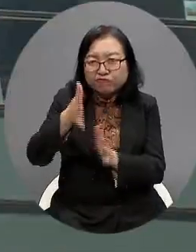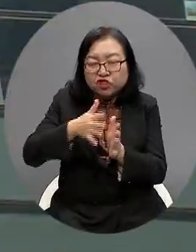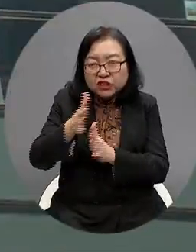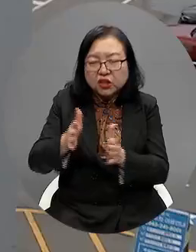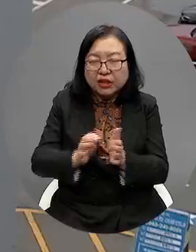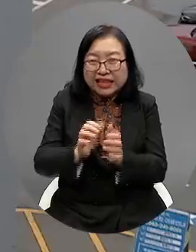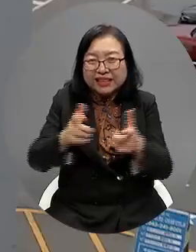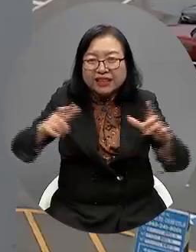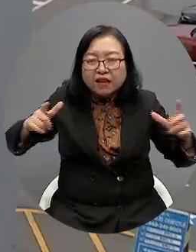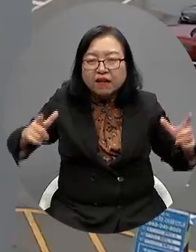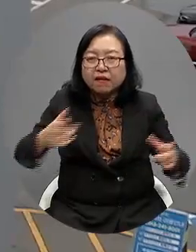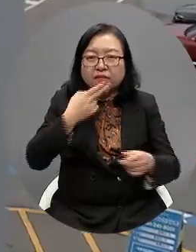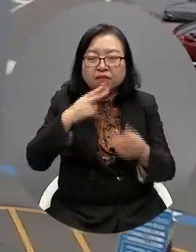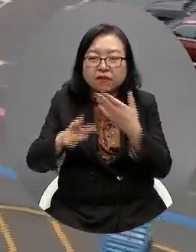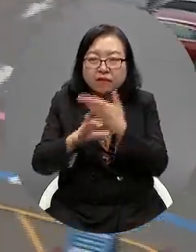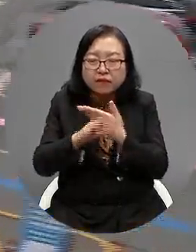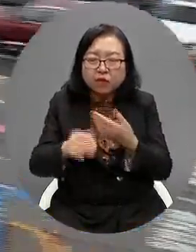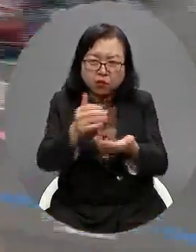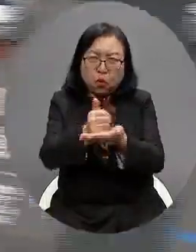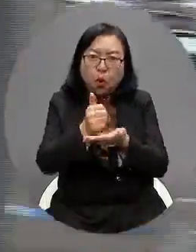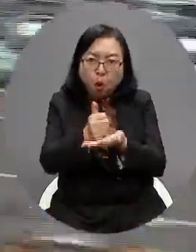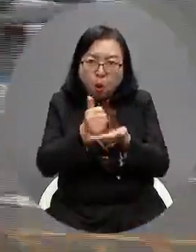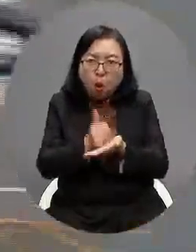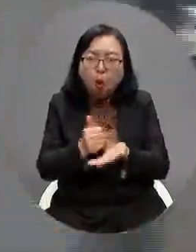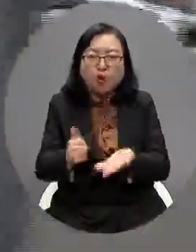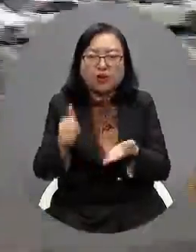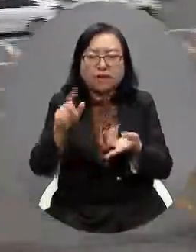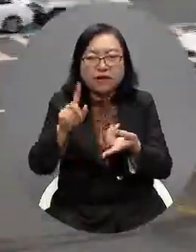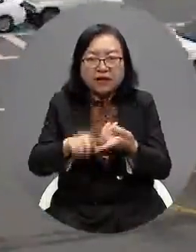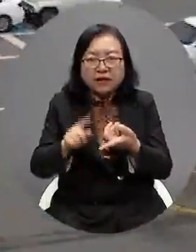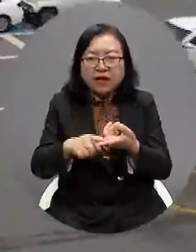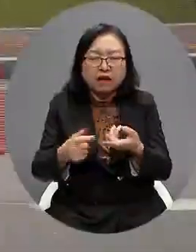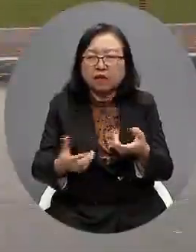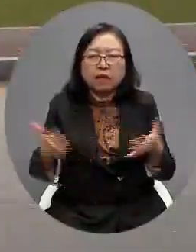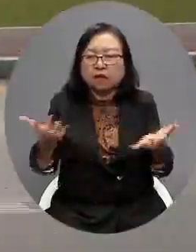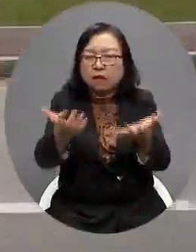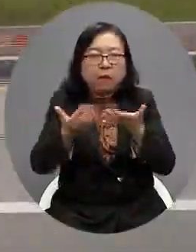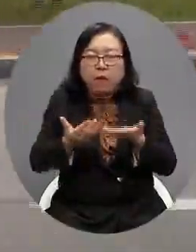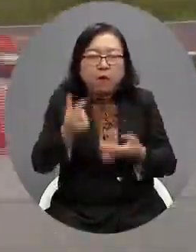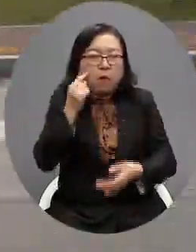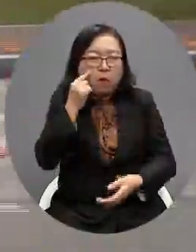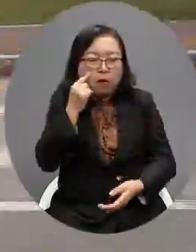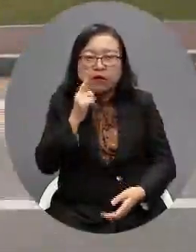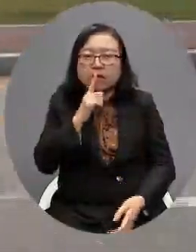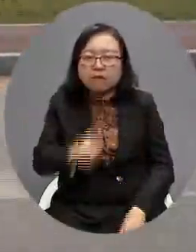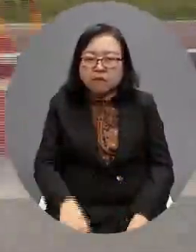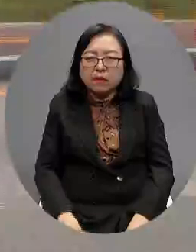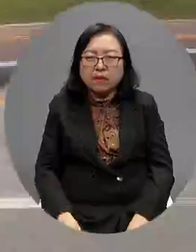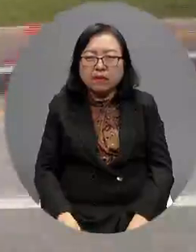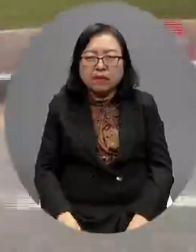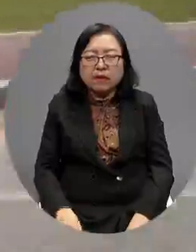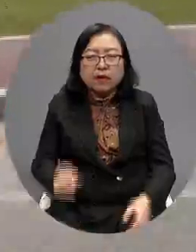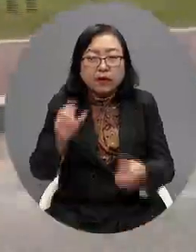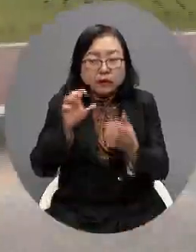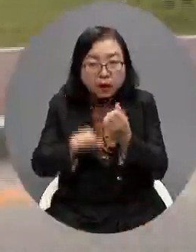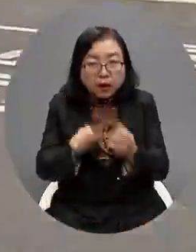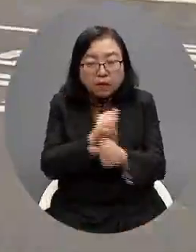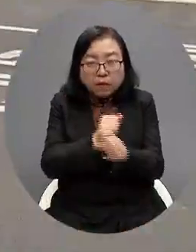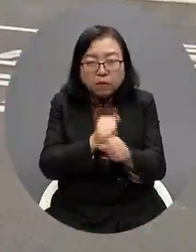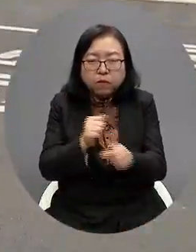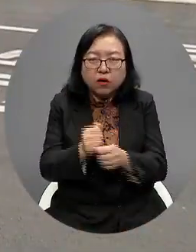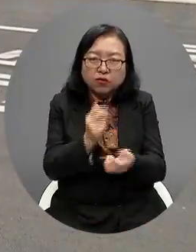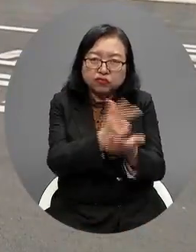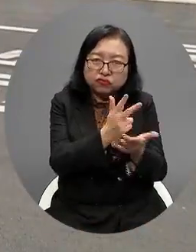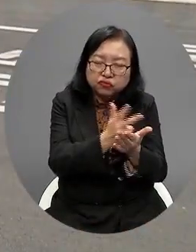서두르지 않으면 늘어난 이용객을 수용할 수 없는 지경에 이를 수 있다고 지적합니다. 당장은 주차장과 주기장